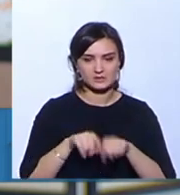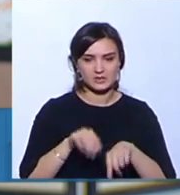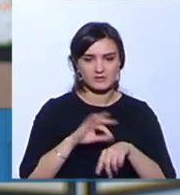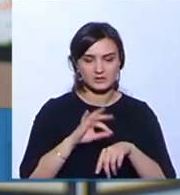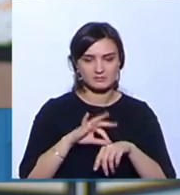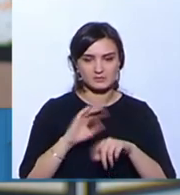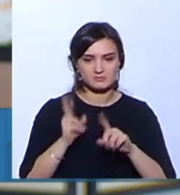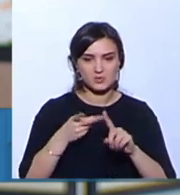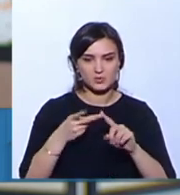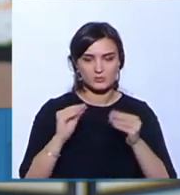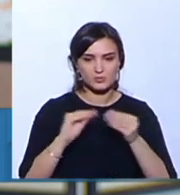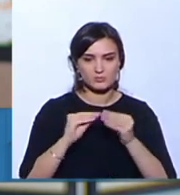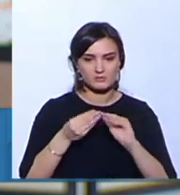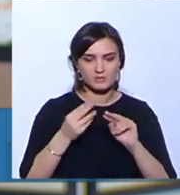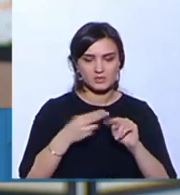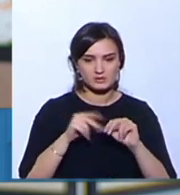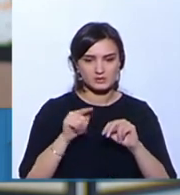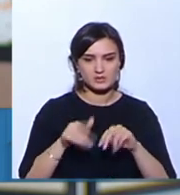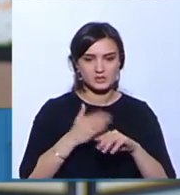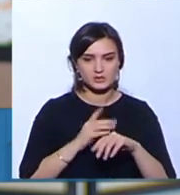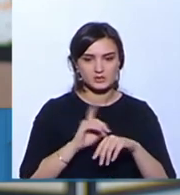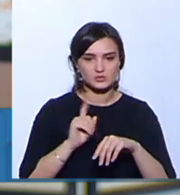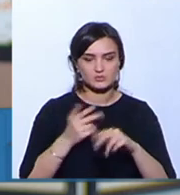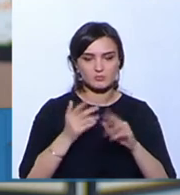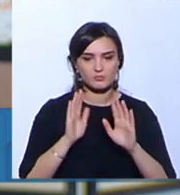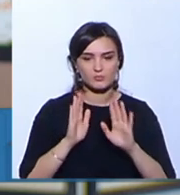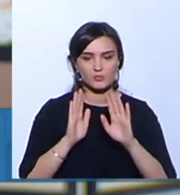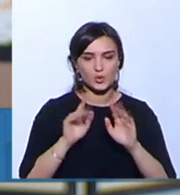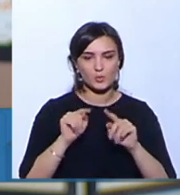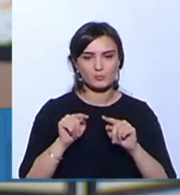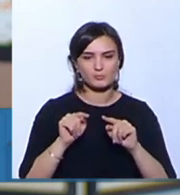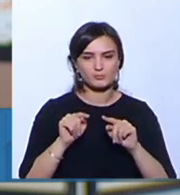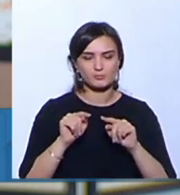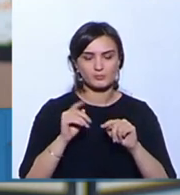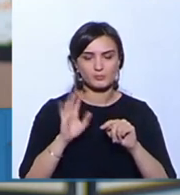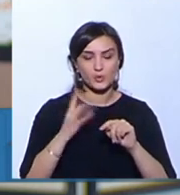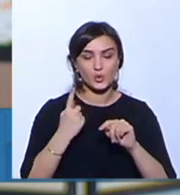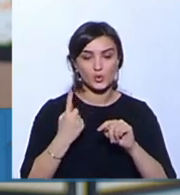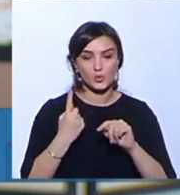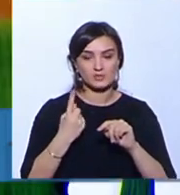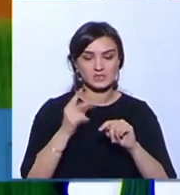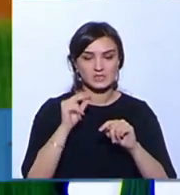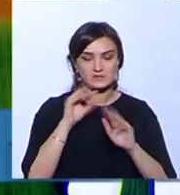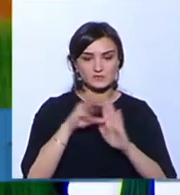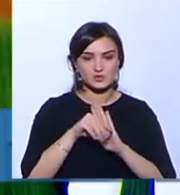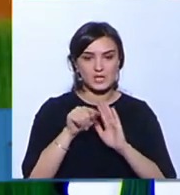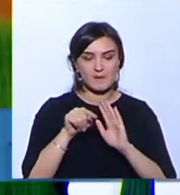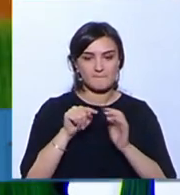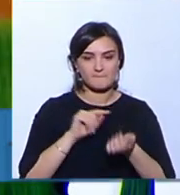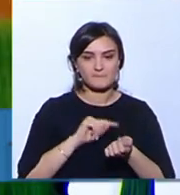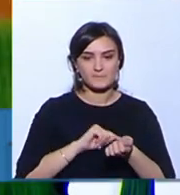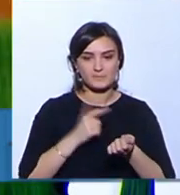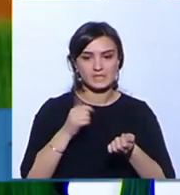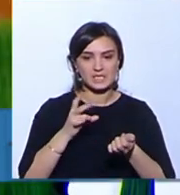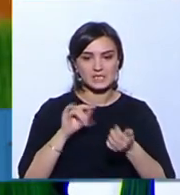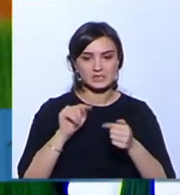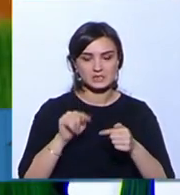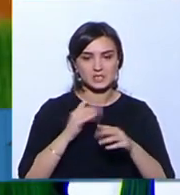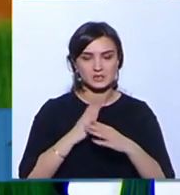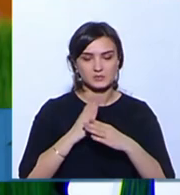დაავადების მეორე პრობლემა ის არის, რომ ხოლობით რიცხვშიც კი ამ პათოლოგიური გენის არსებობა,